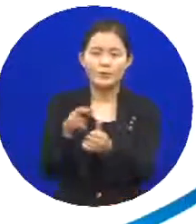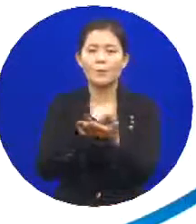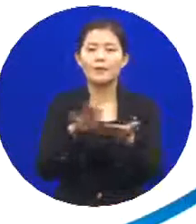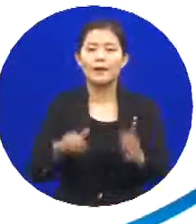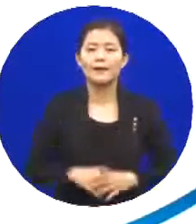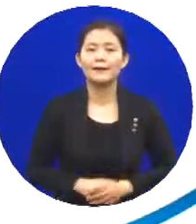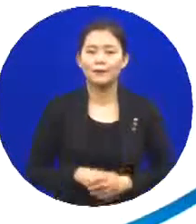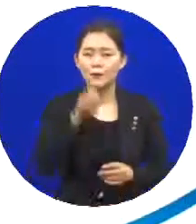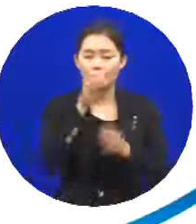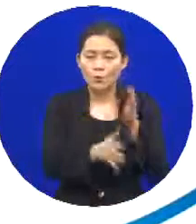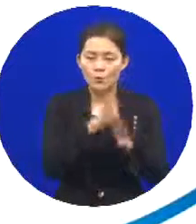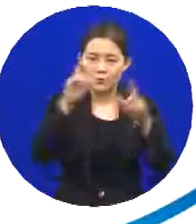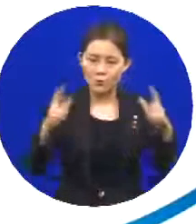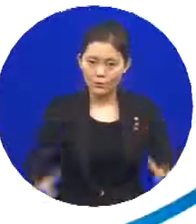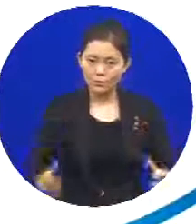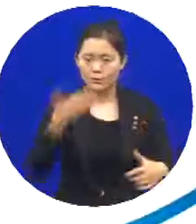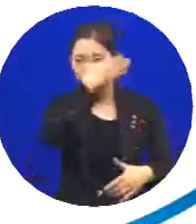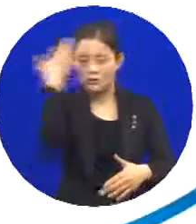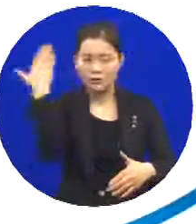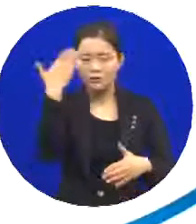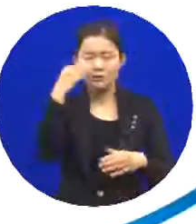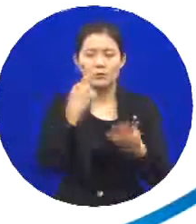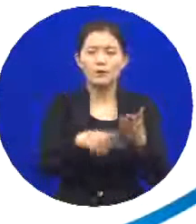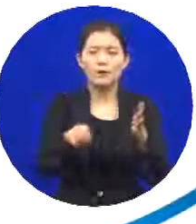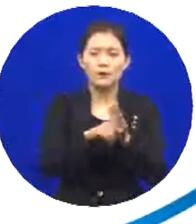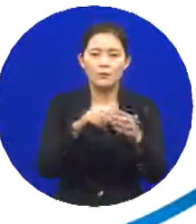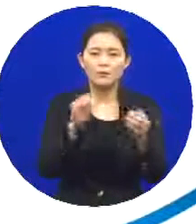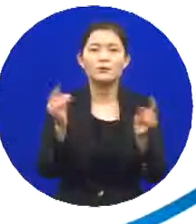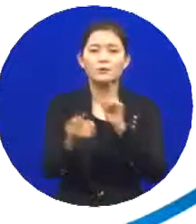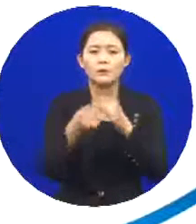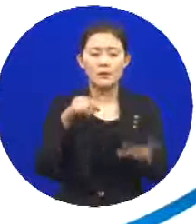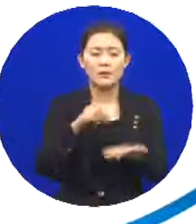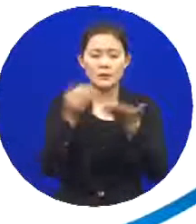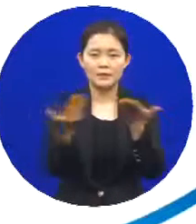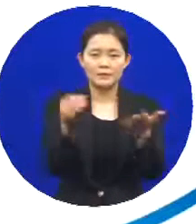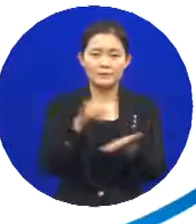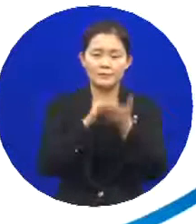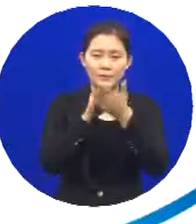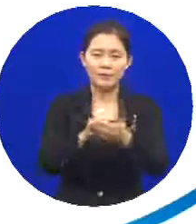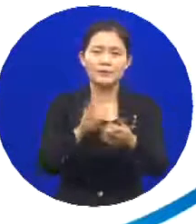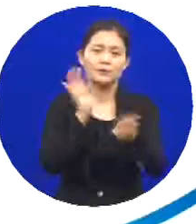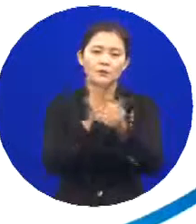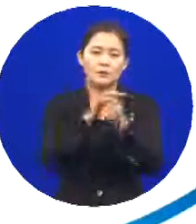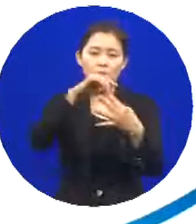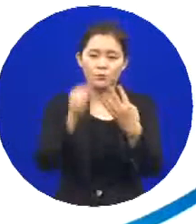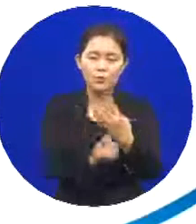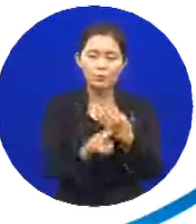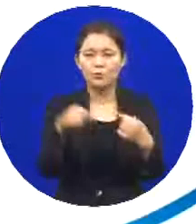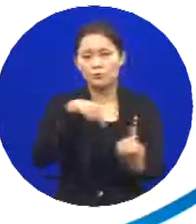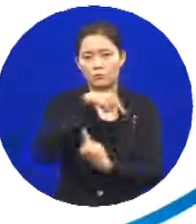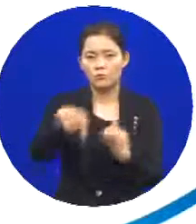똑똑 정보입니다. 용인시는 관내 청년 구직자들의 취업 역량을 강화하는 취업 지원 프로그램을 운영합니다.